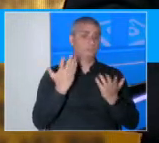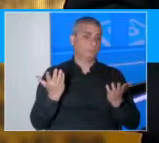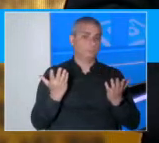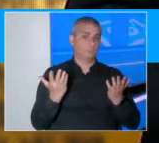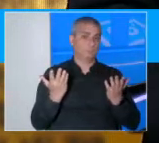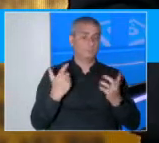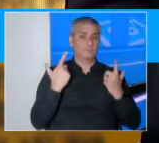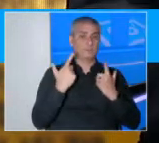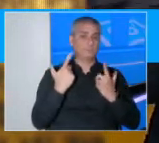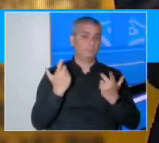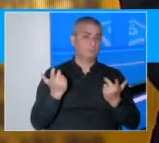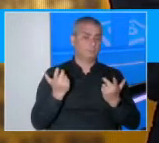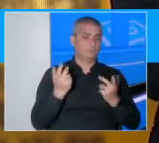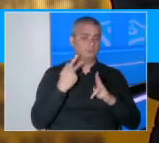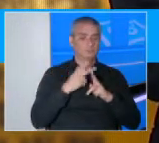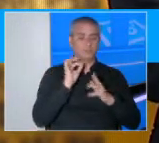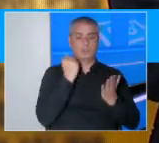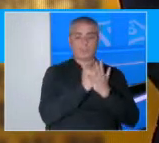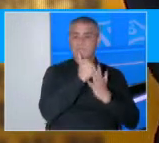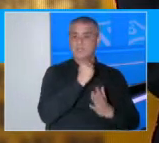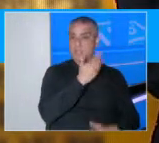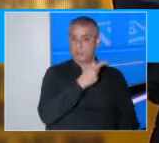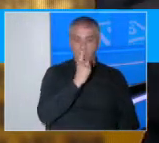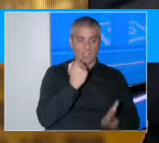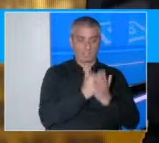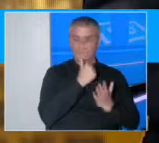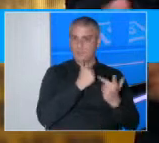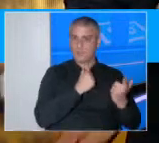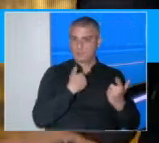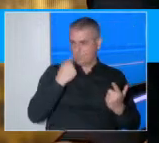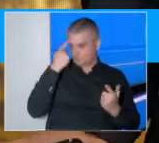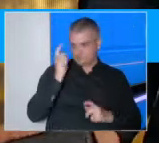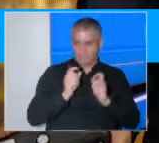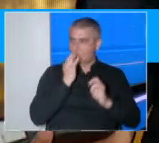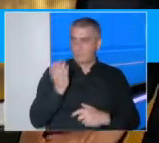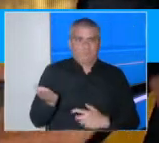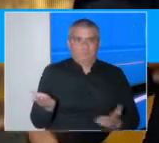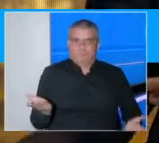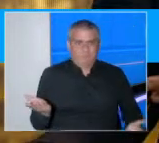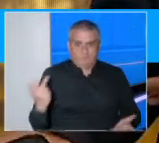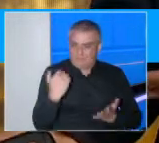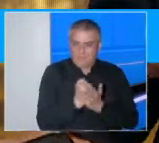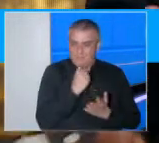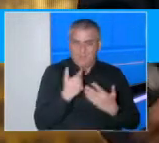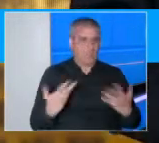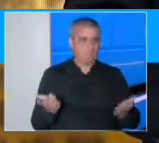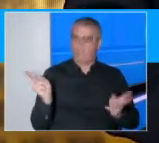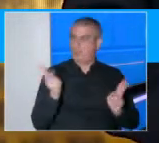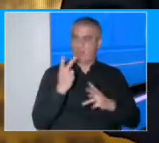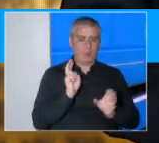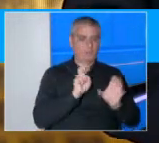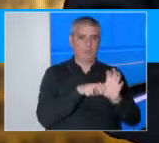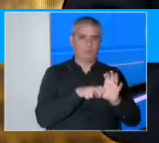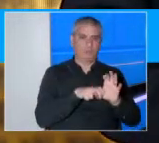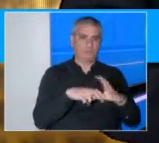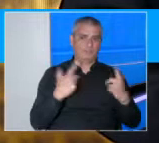הם אירועים ששייכים לתו הירוק, צריכים תו ירוק, ואנחנו יודעים שבני הנוער הם ללא תו ירוק, אז הם לא יכולים